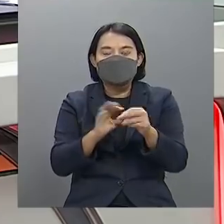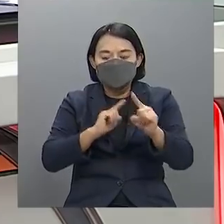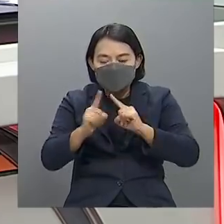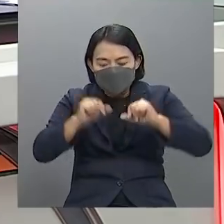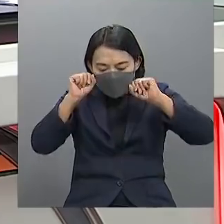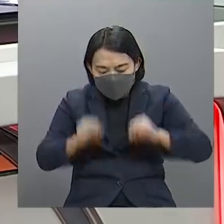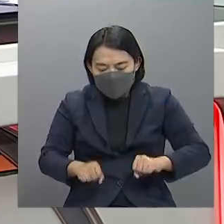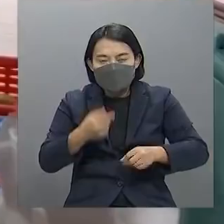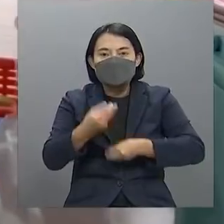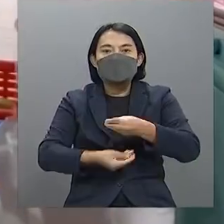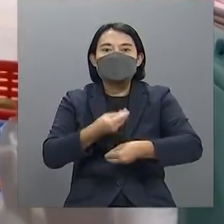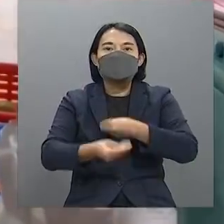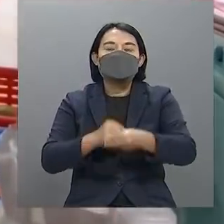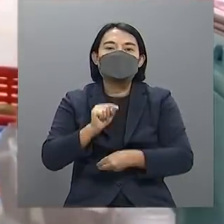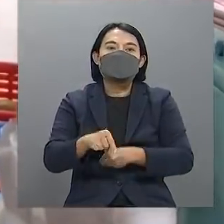เป็นเรื่องยากค่ะ